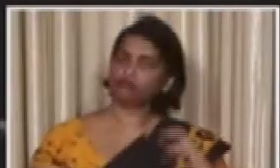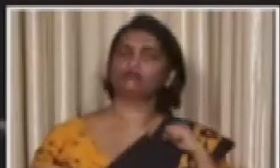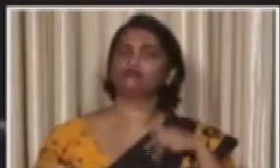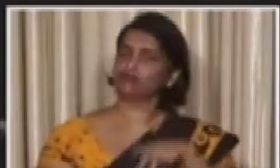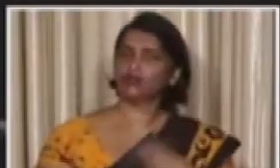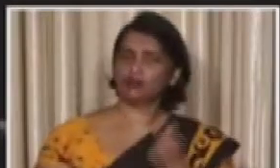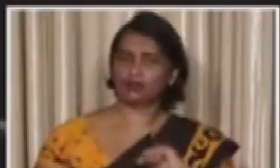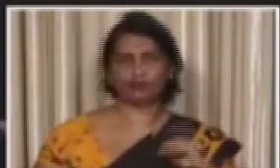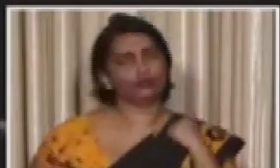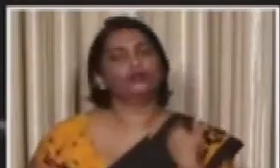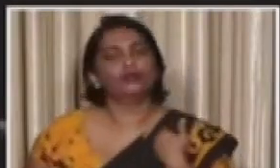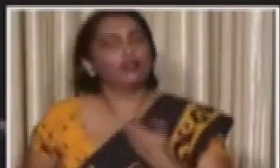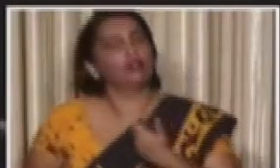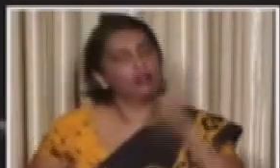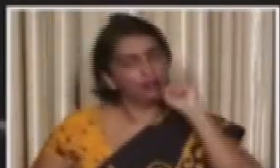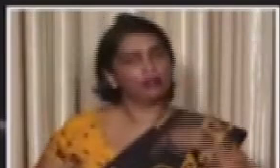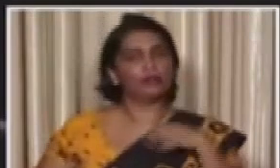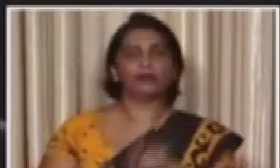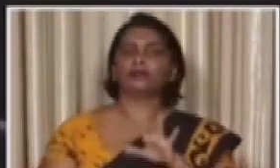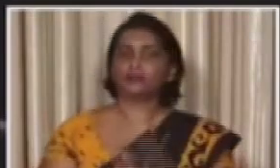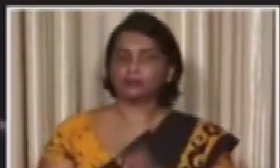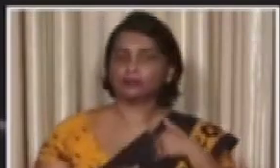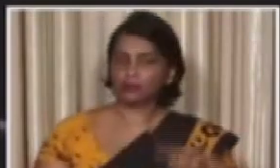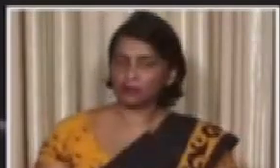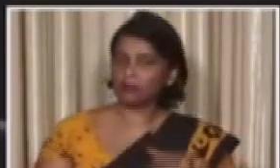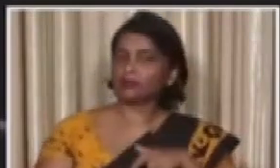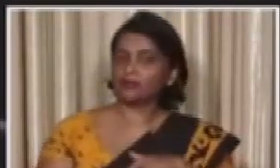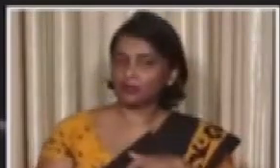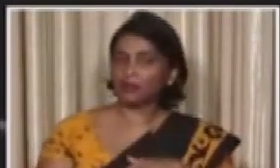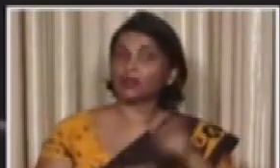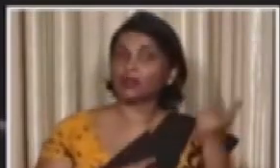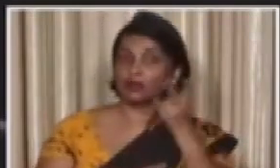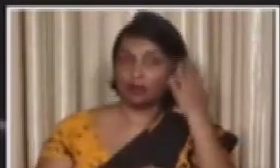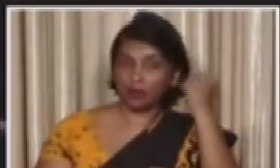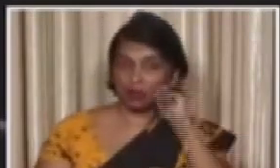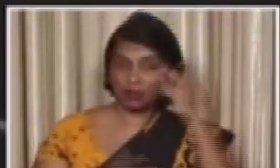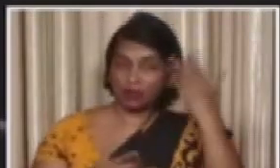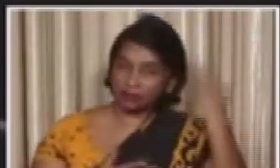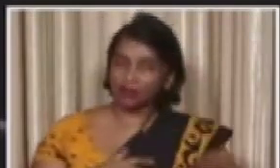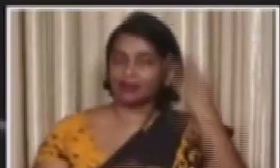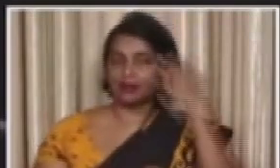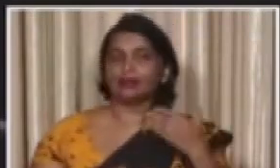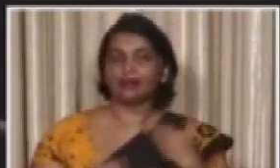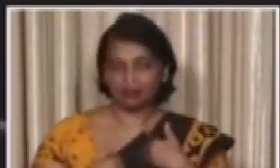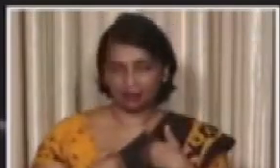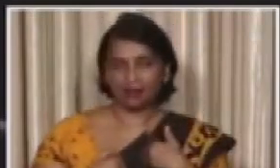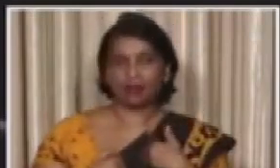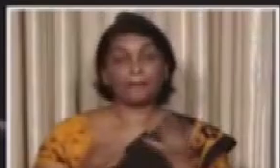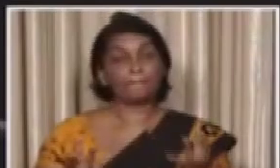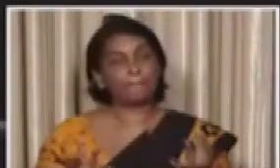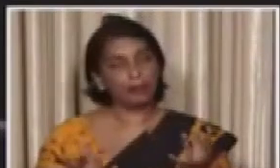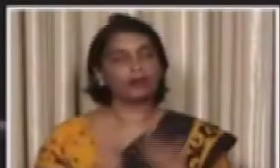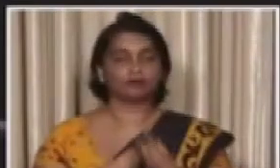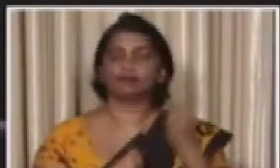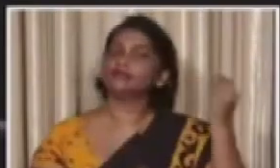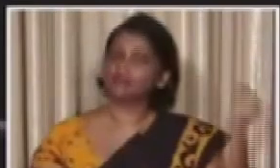තියාගෙන තමන්ගේ කැමැති තීන්දුව තීරණයක් ගන්න මම මේ අවස්ථාවේ ඒ දෙපළ ජීවතුන් අතර නැති වුණත් මගේ පුණ්‍යානුමෝදනා මම